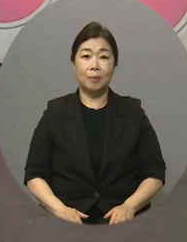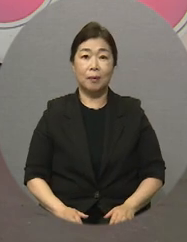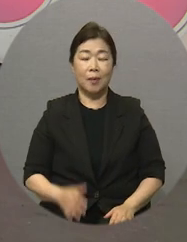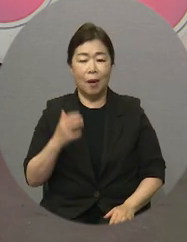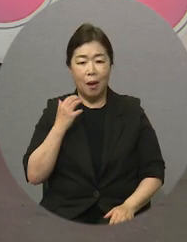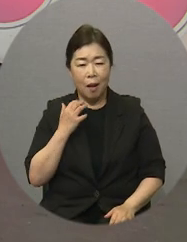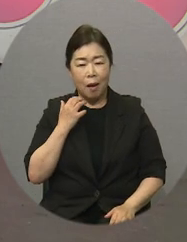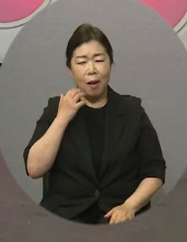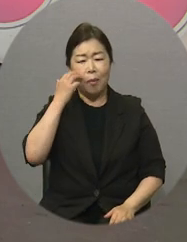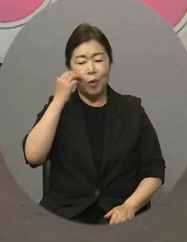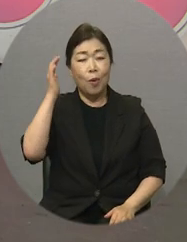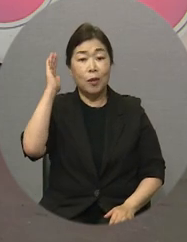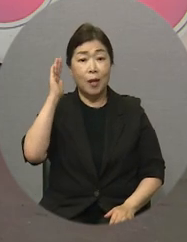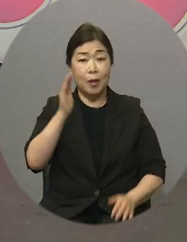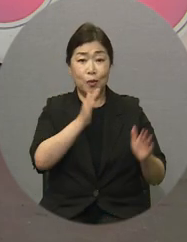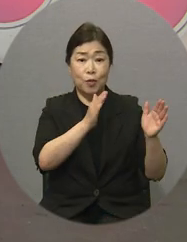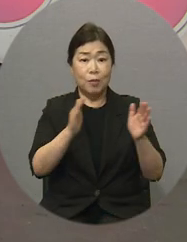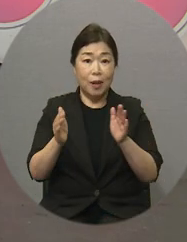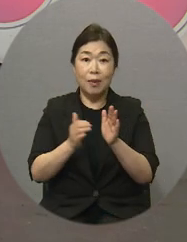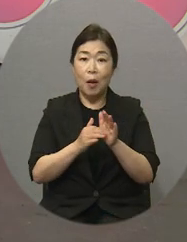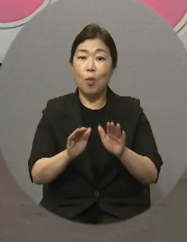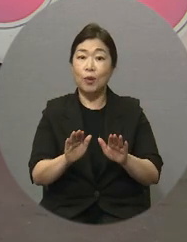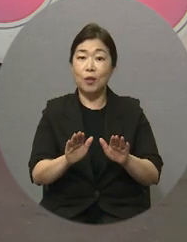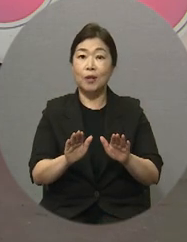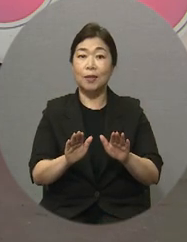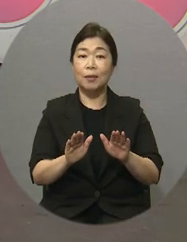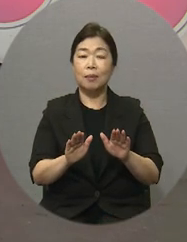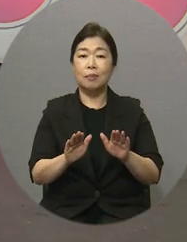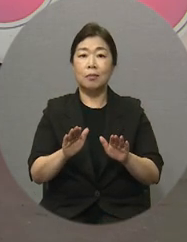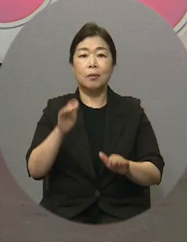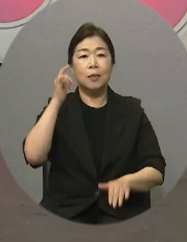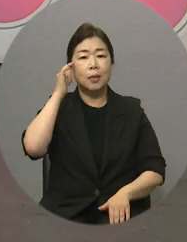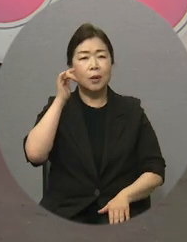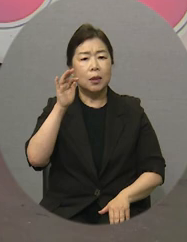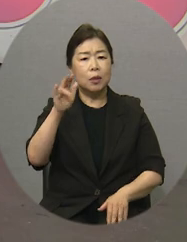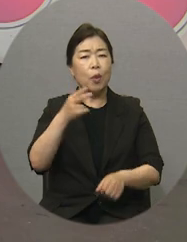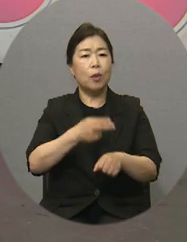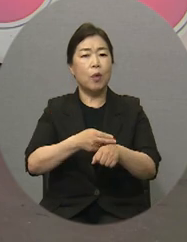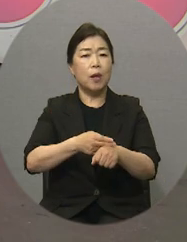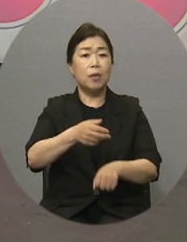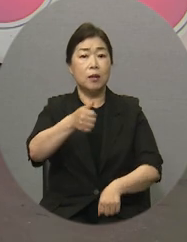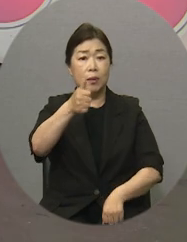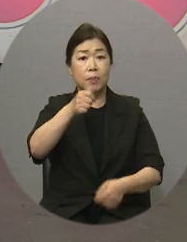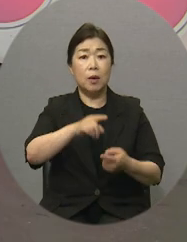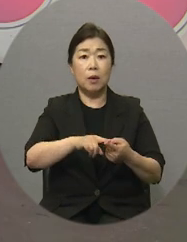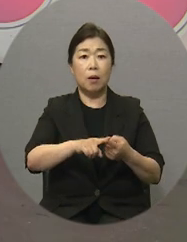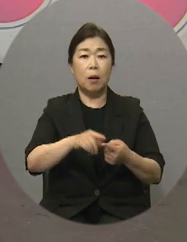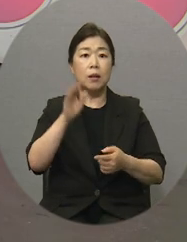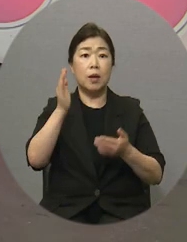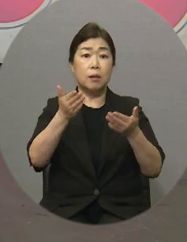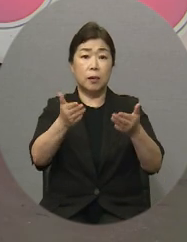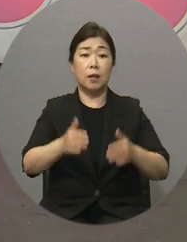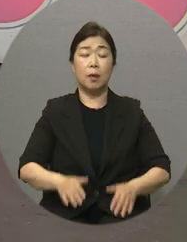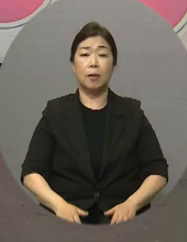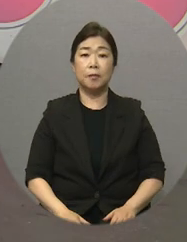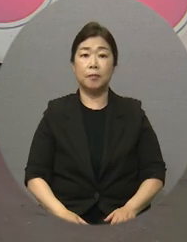감동 사연 준비를 해봤는데요. 오늘은 그리운 선생님에 대해서 이야기를 해드릴까